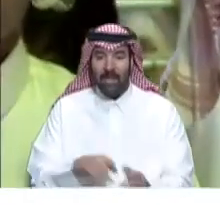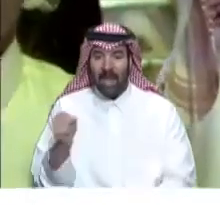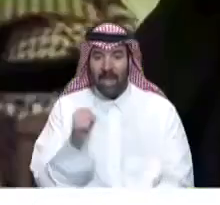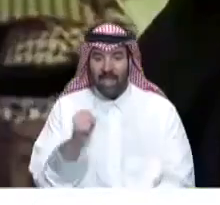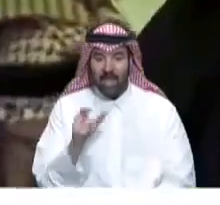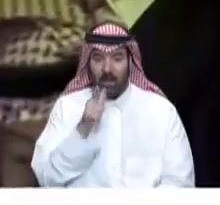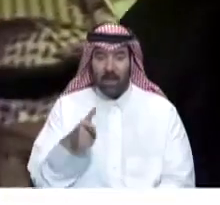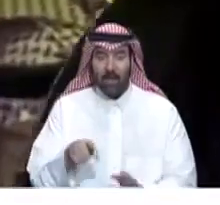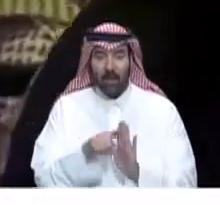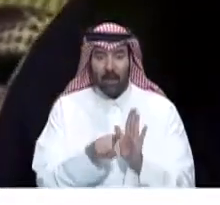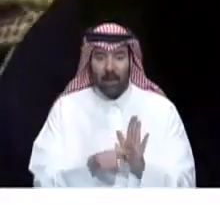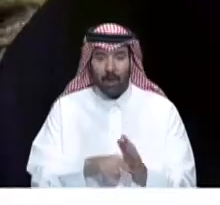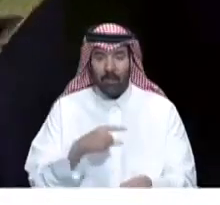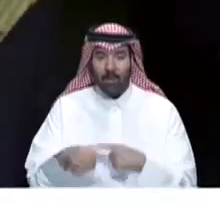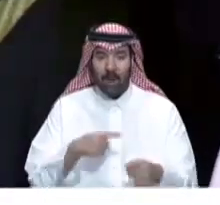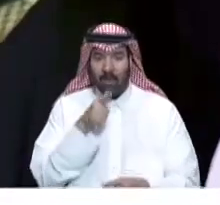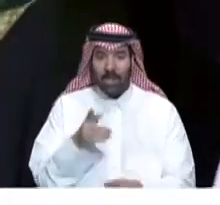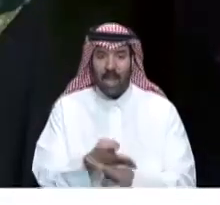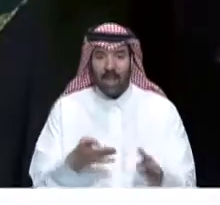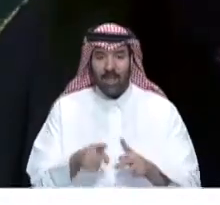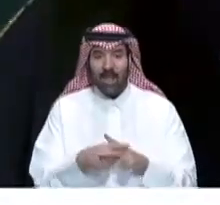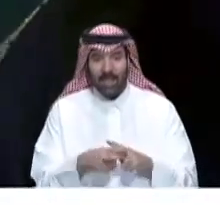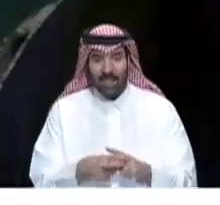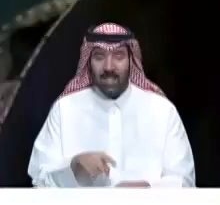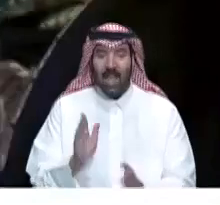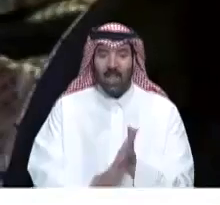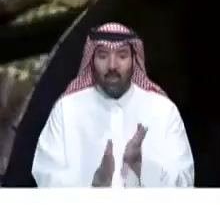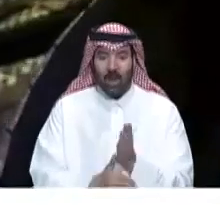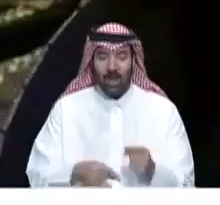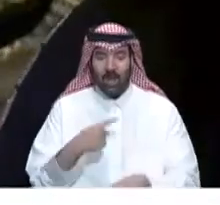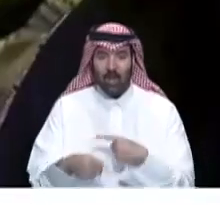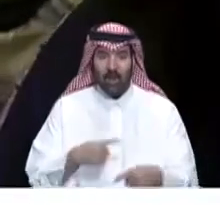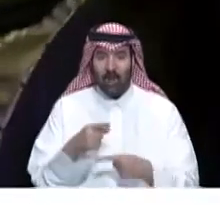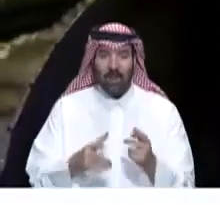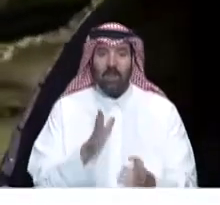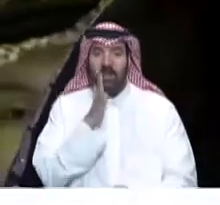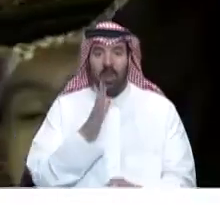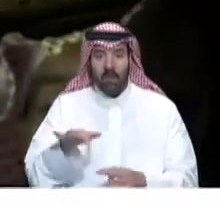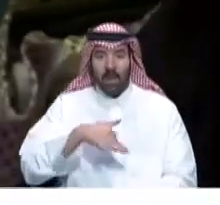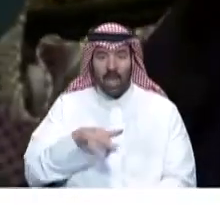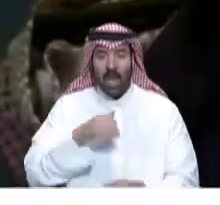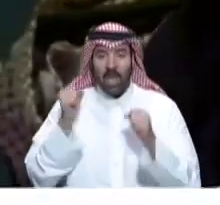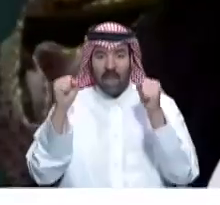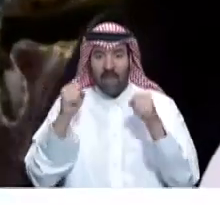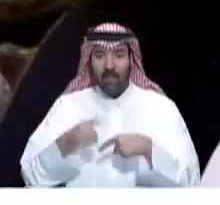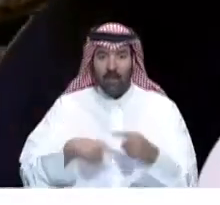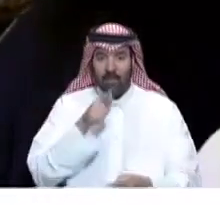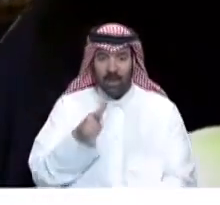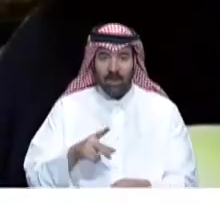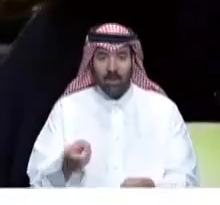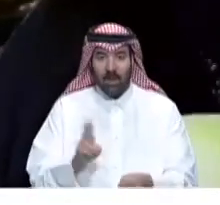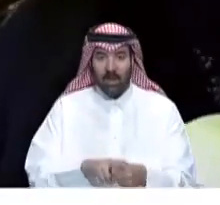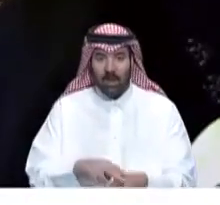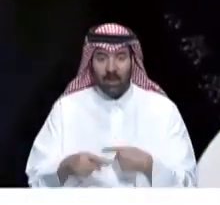ايام العيد المبارك، وكذلك خطط الصيانه والطوارئ لتزايد الحشود على الفعاليات.